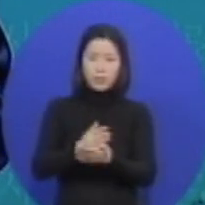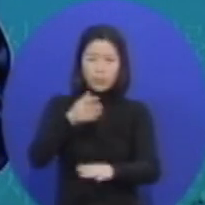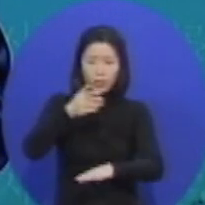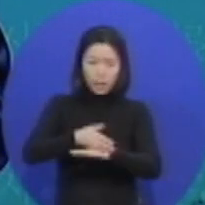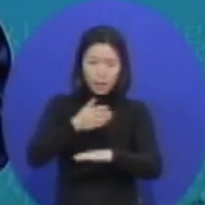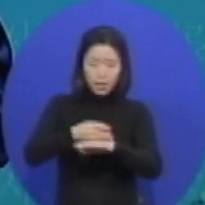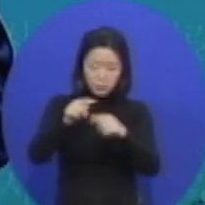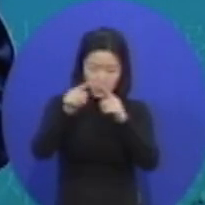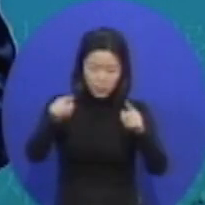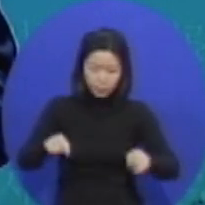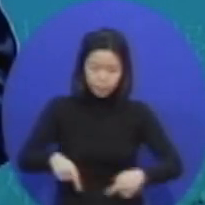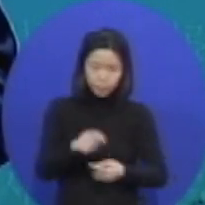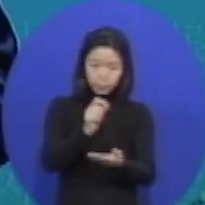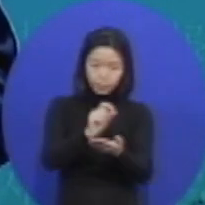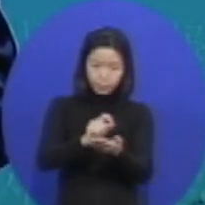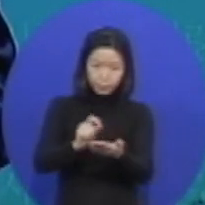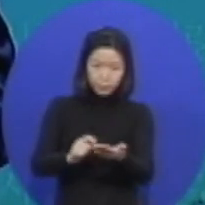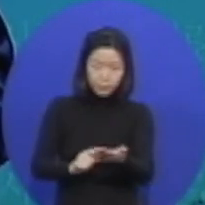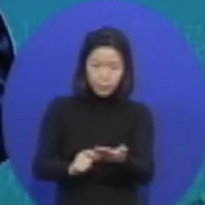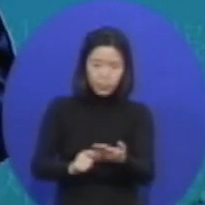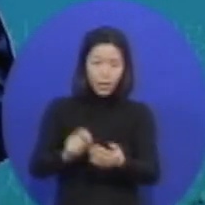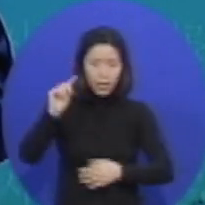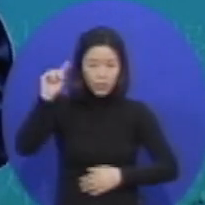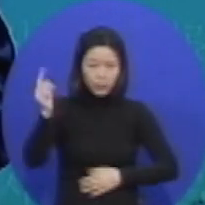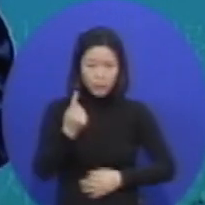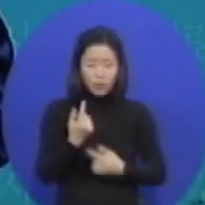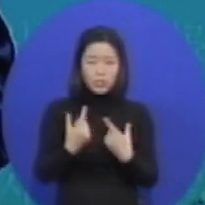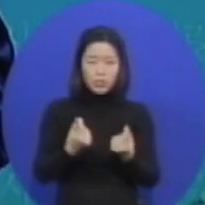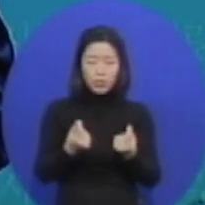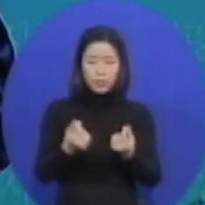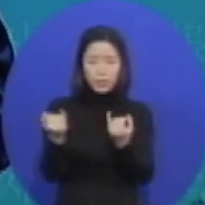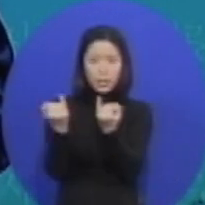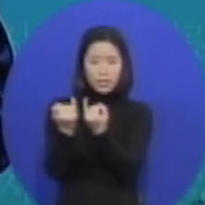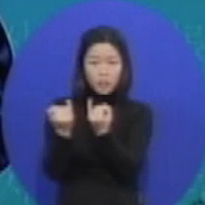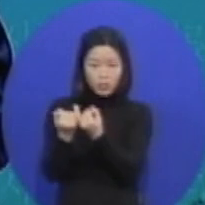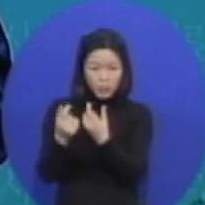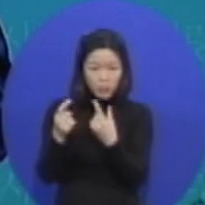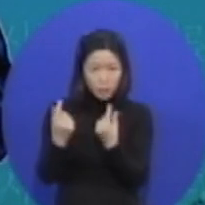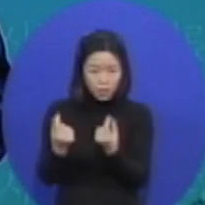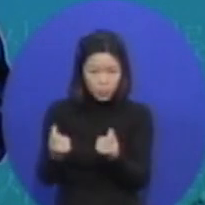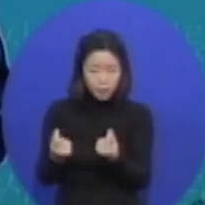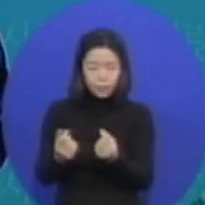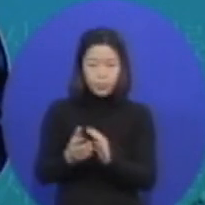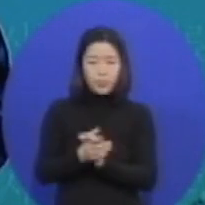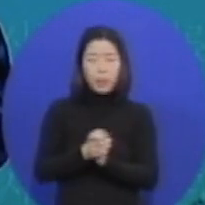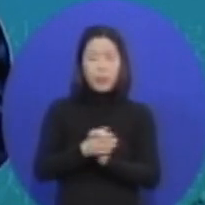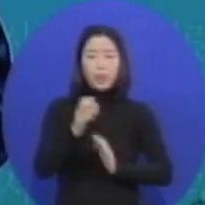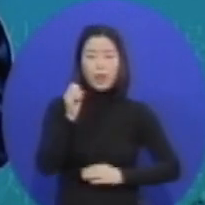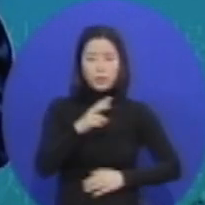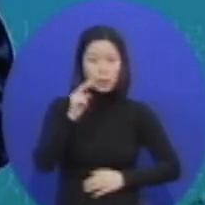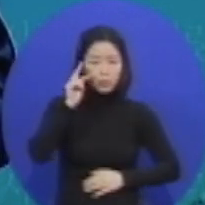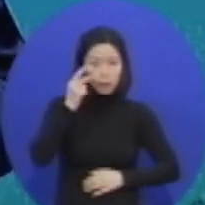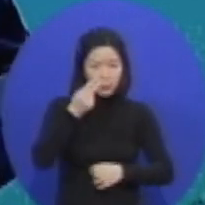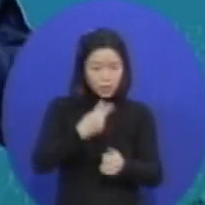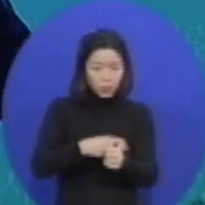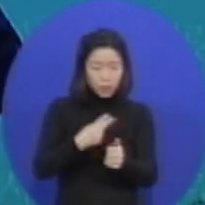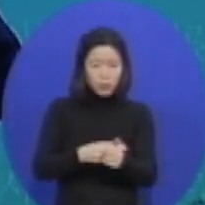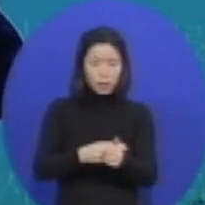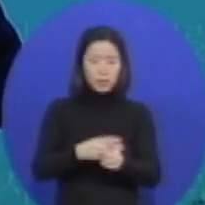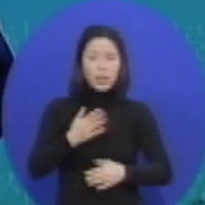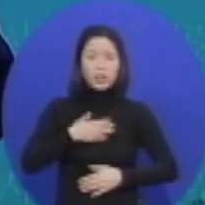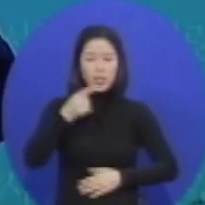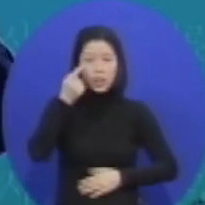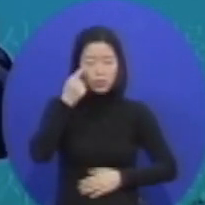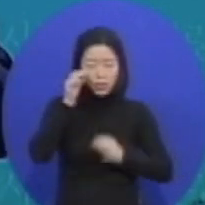보시면서 다 위처럼 이 여인처럼 또 사도 바울처럼 내눈에